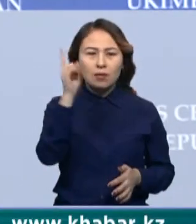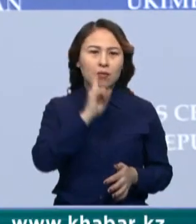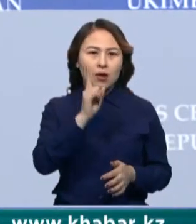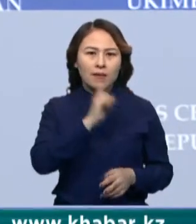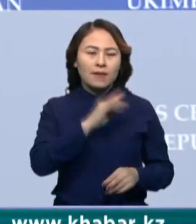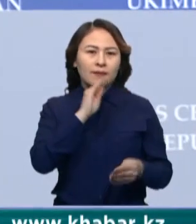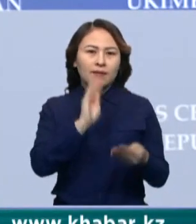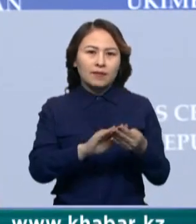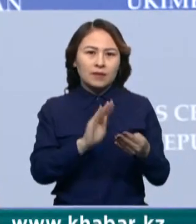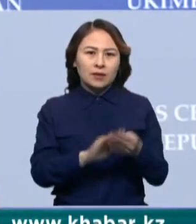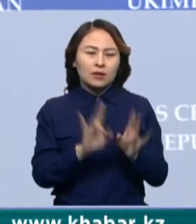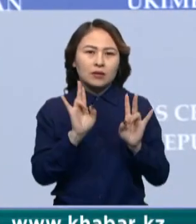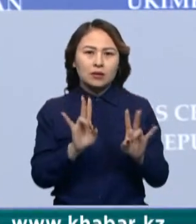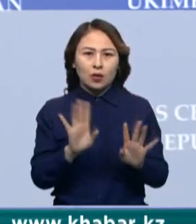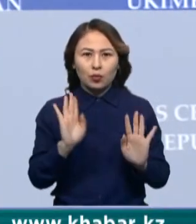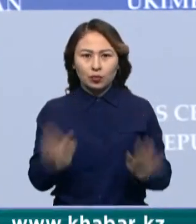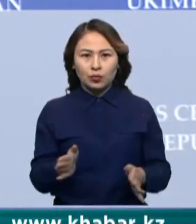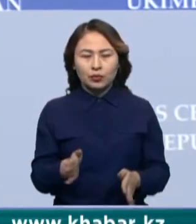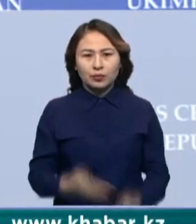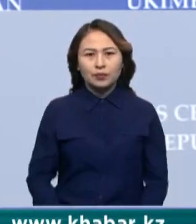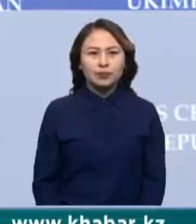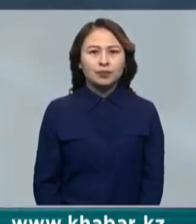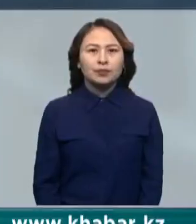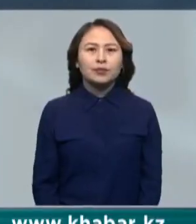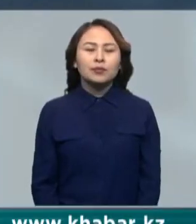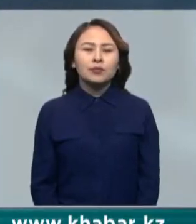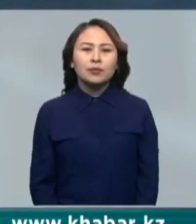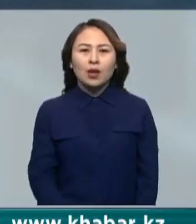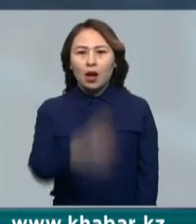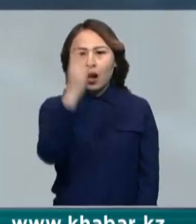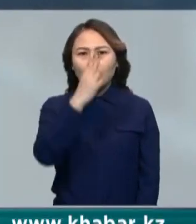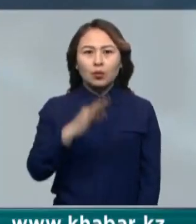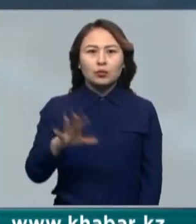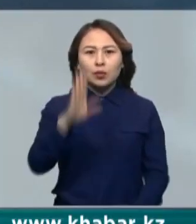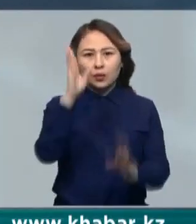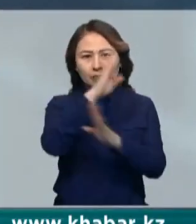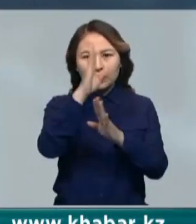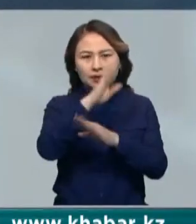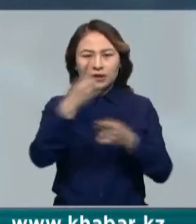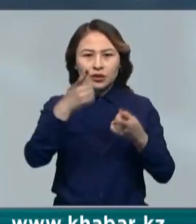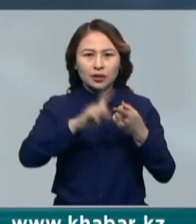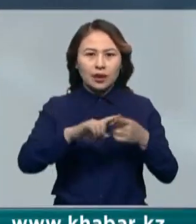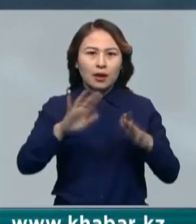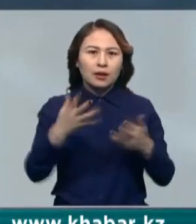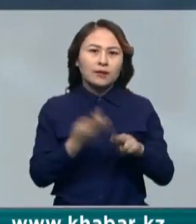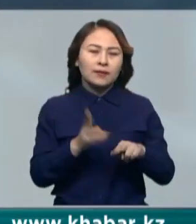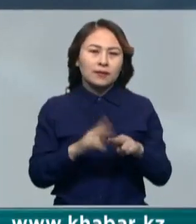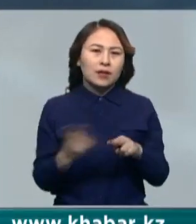мен Көкшетауға эвакуациялау мәселесі қаралып жатыр. Ақмола облысында ауа райына байланысты